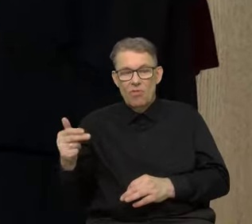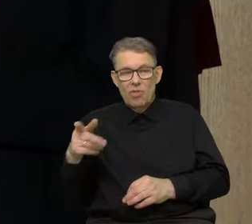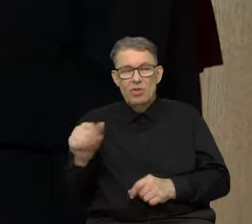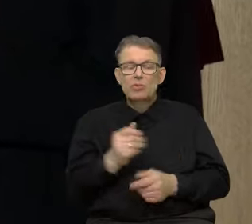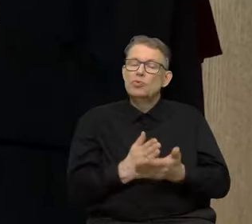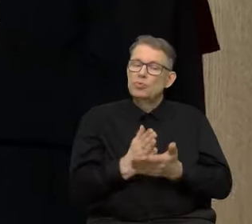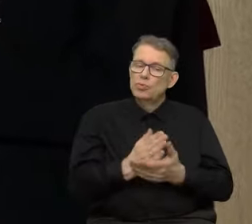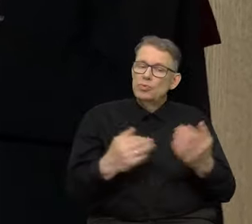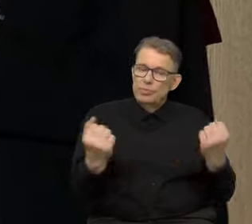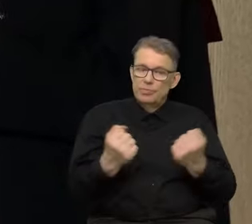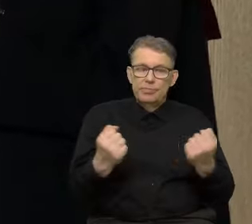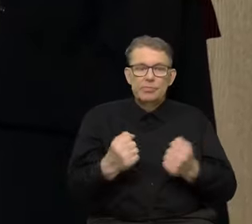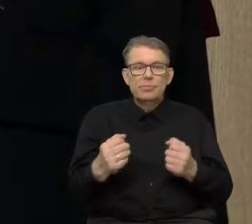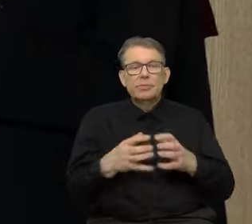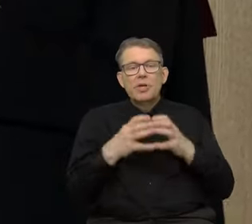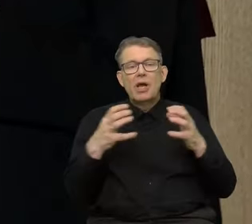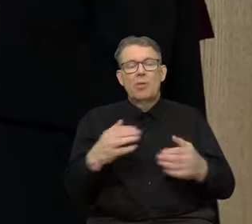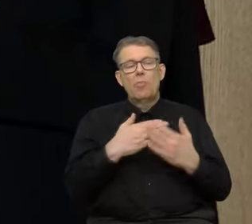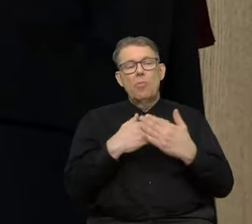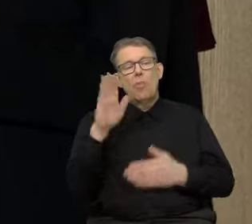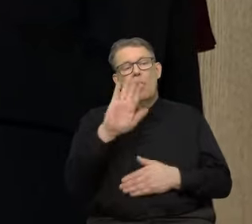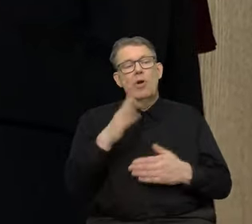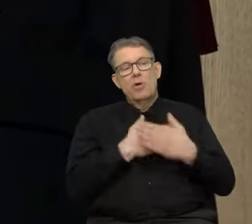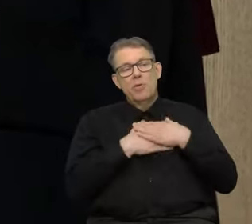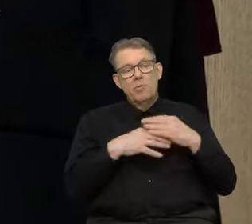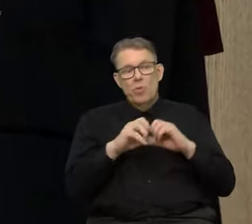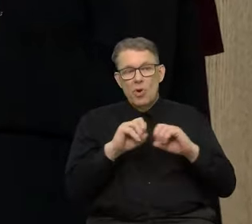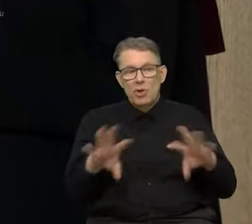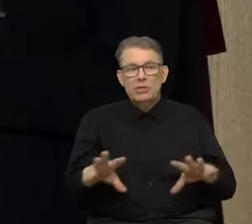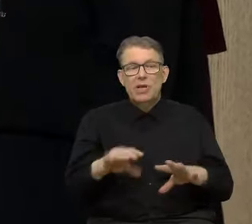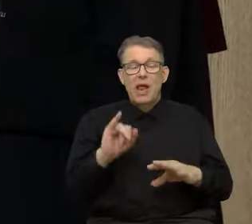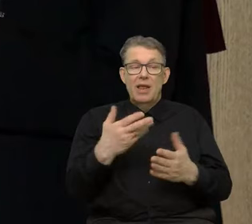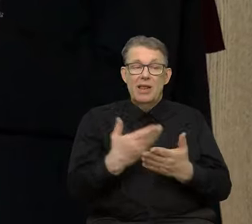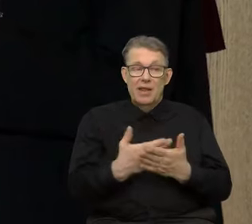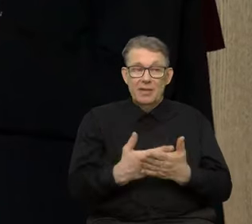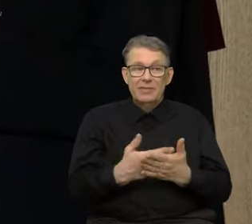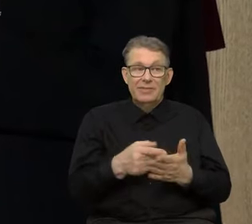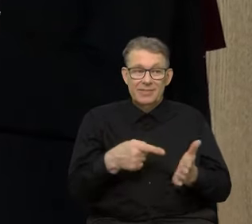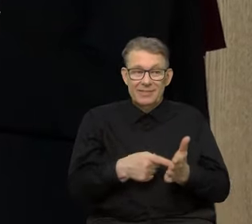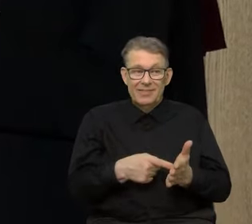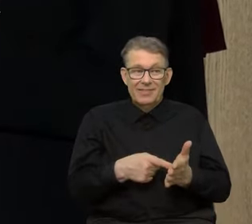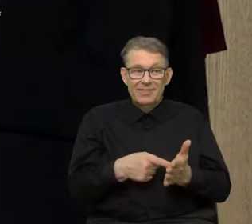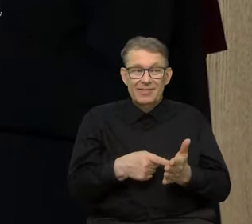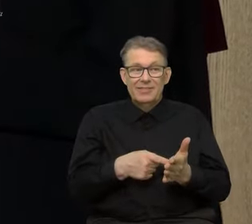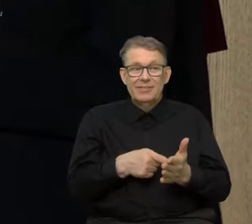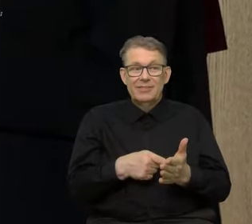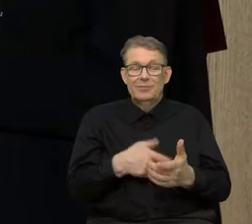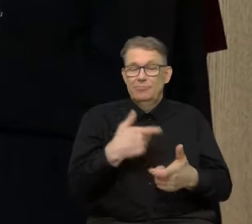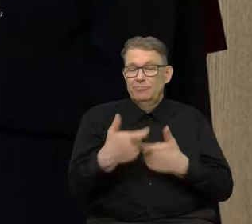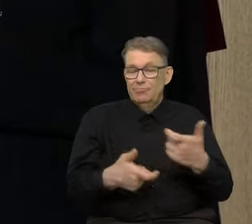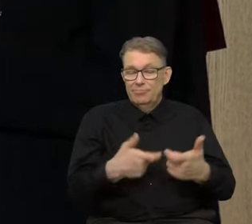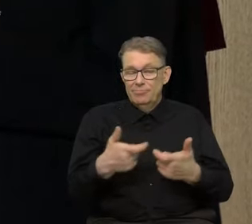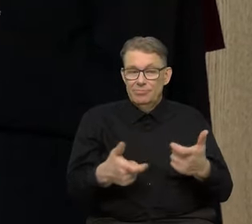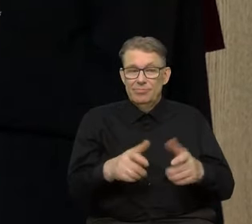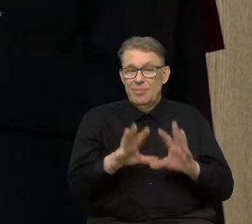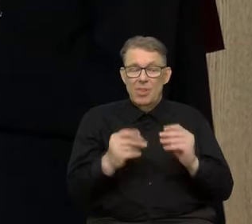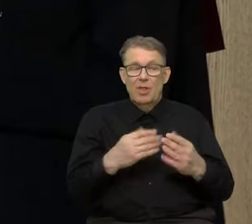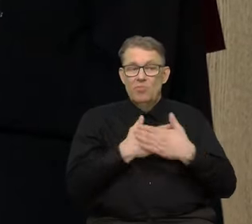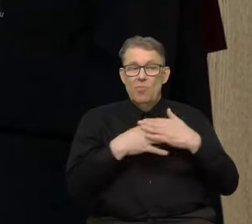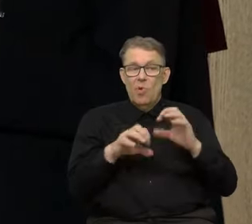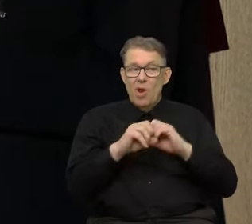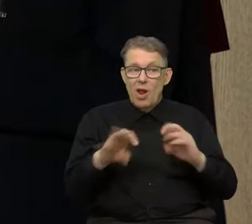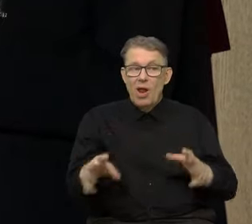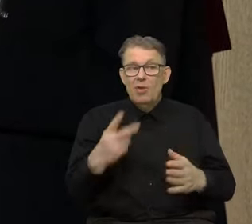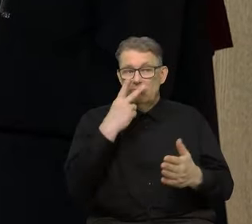zasługi na szerzenie idei Bożego Miłosierdzia i zwłaszcza też przez to czynne miłosierdzie okazywane czy